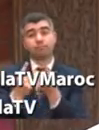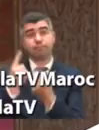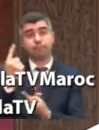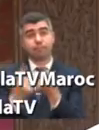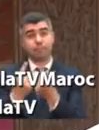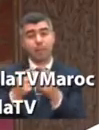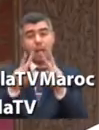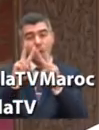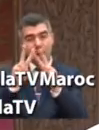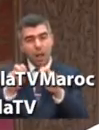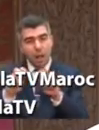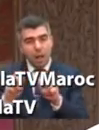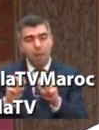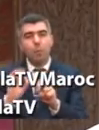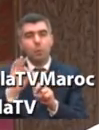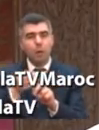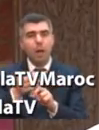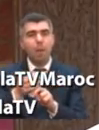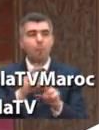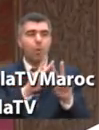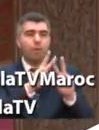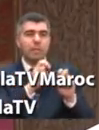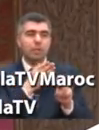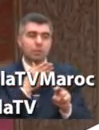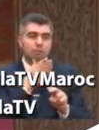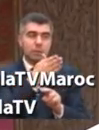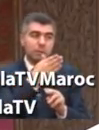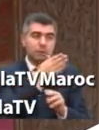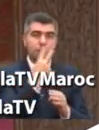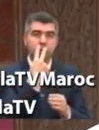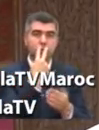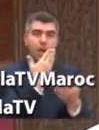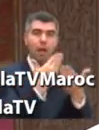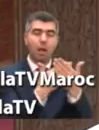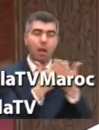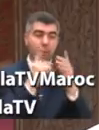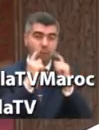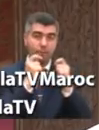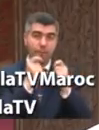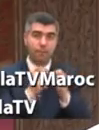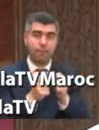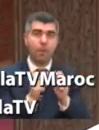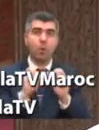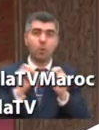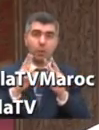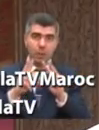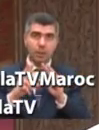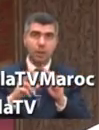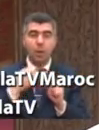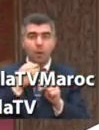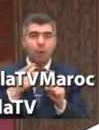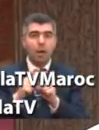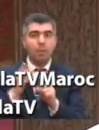بحثنا فيه وعملنا فيه الانسبكسيون، وبانه هذاك الشيء الاخوان ديال فعلا الفلوس مشاو لا